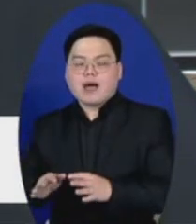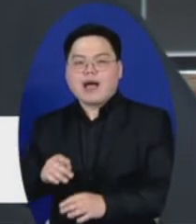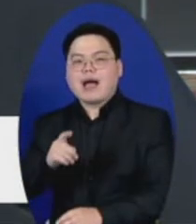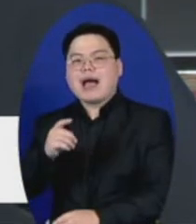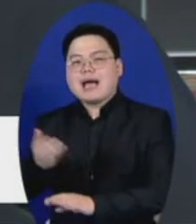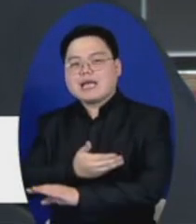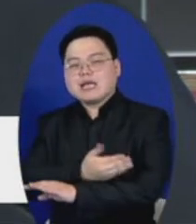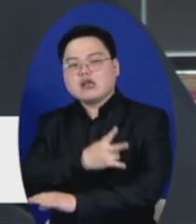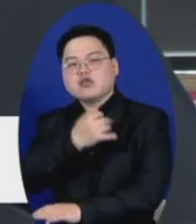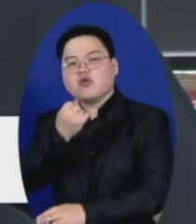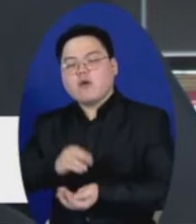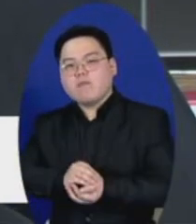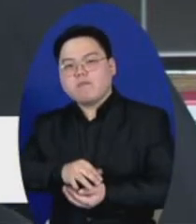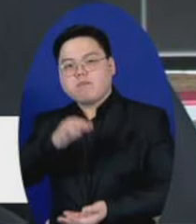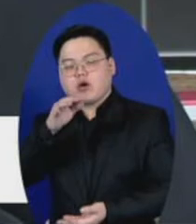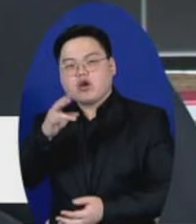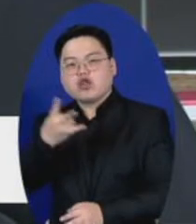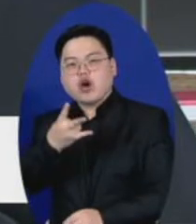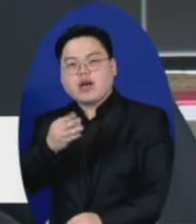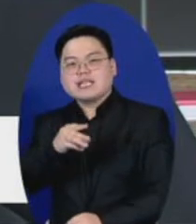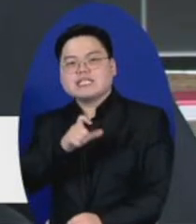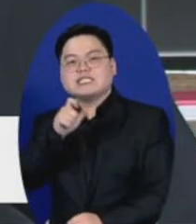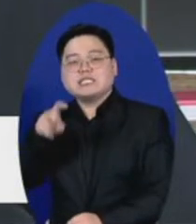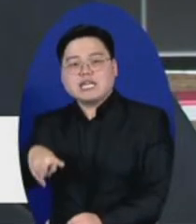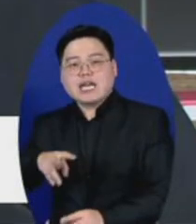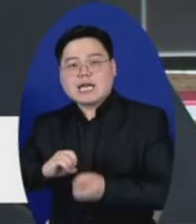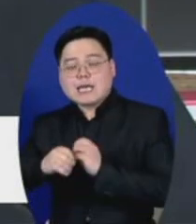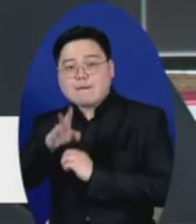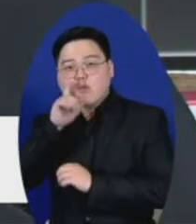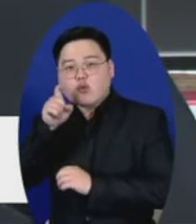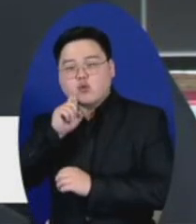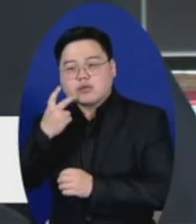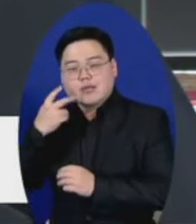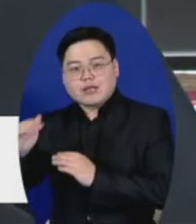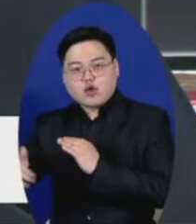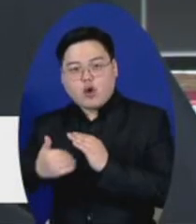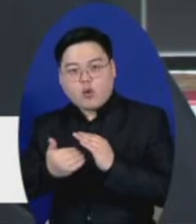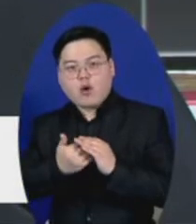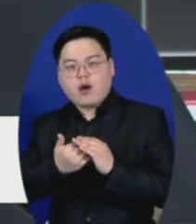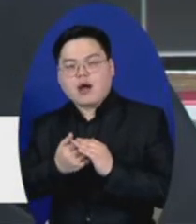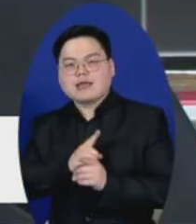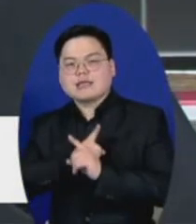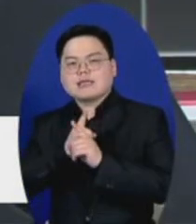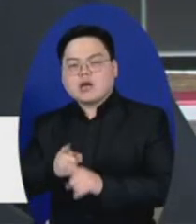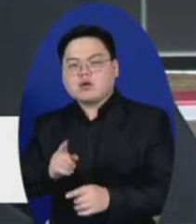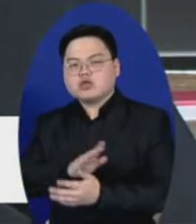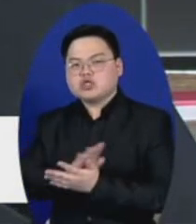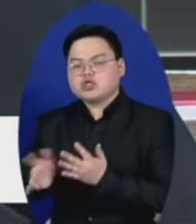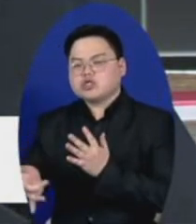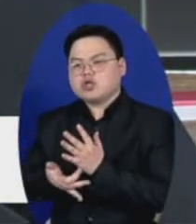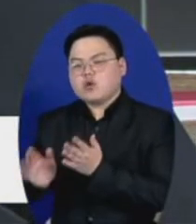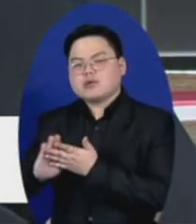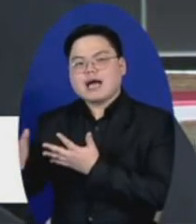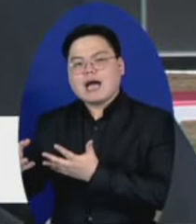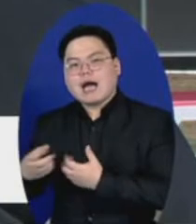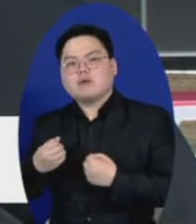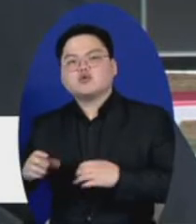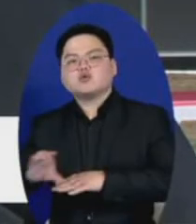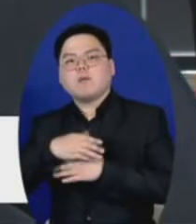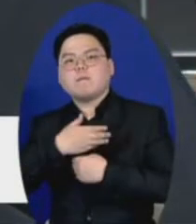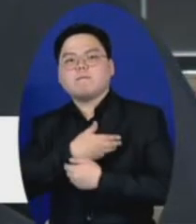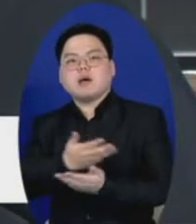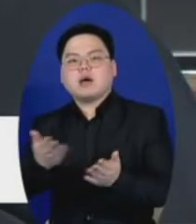тэжээлийг тариалах ийм хүсэлт одоо ихэр ирдэг. За ийм учраас энэ чиглэлээр бол тоног төхөөрөмжүүдийг бас одоо сумдуудаа нийлүүлж